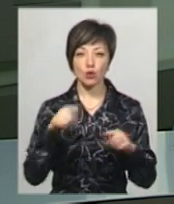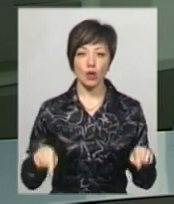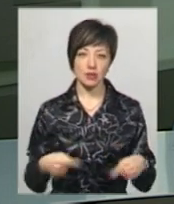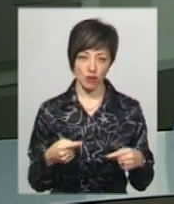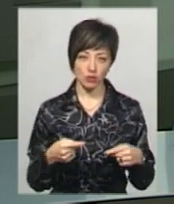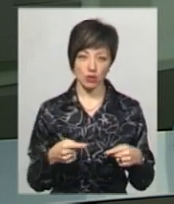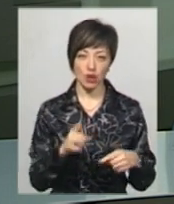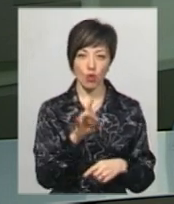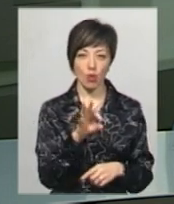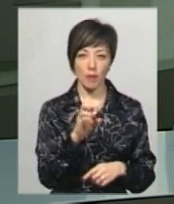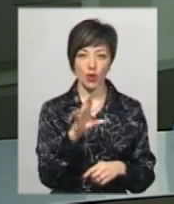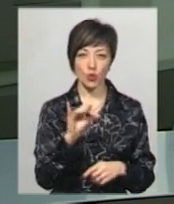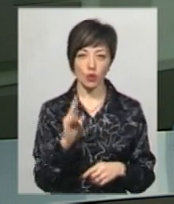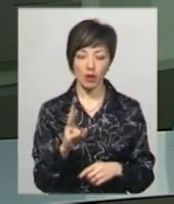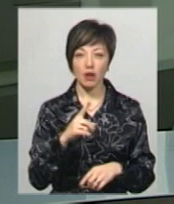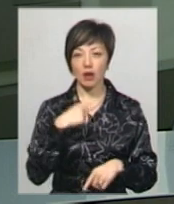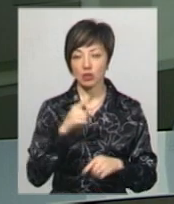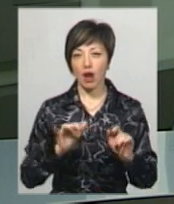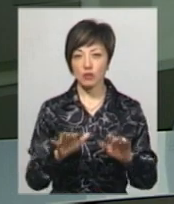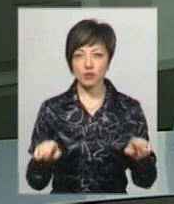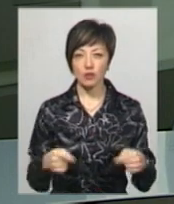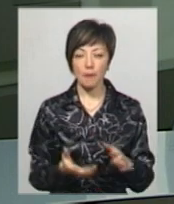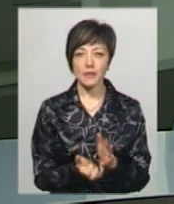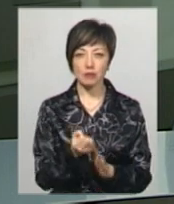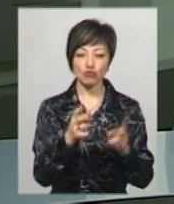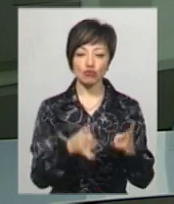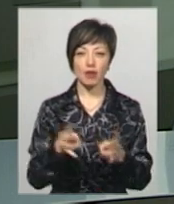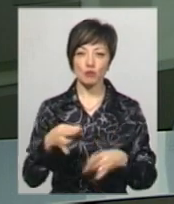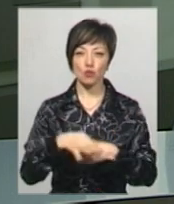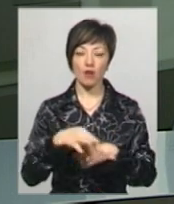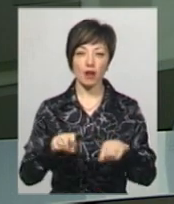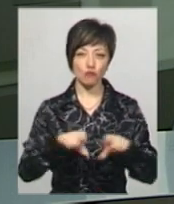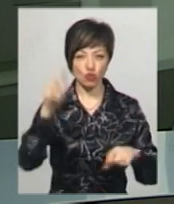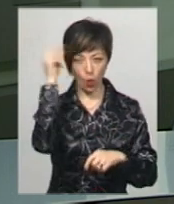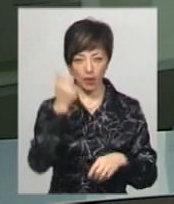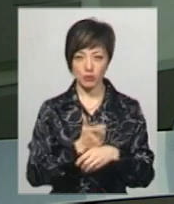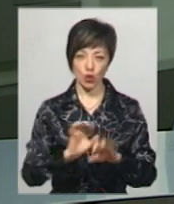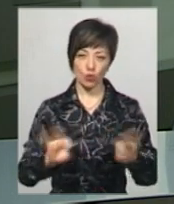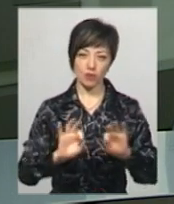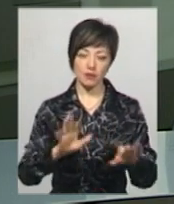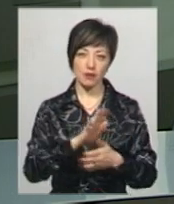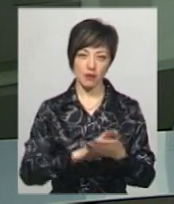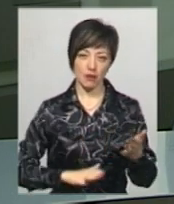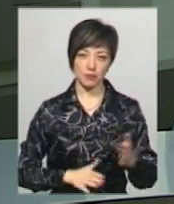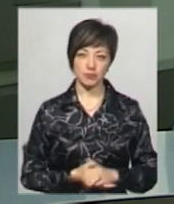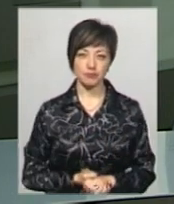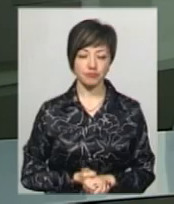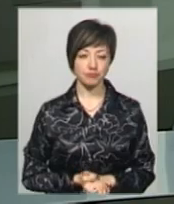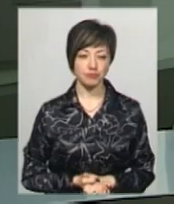організаторка Леся Романюк. За її словами, акцію влаштували на підтримку жертв цькування в школах. Більше розповість Анастасія